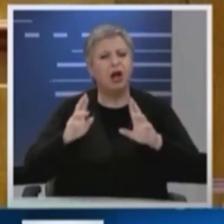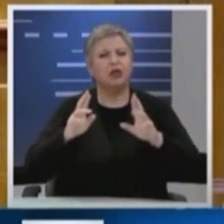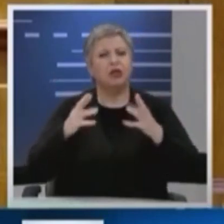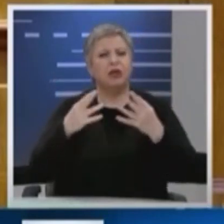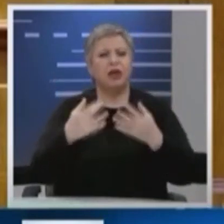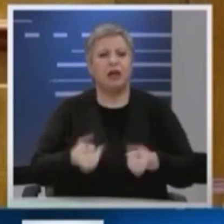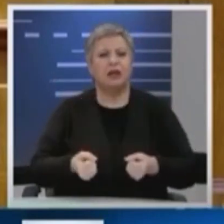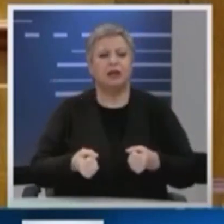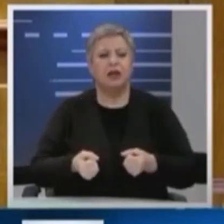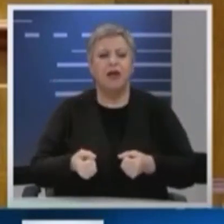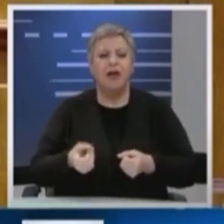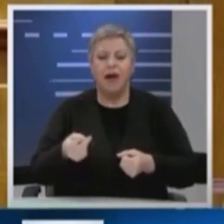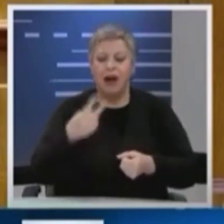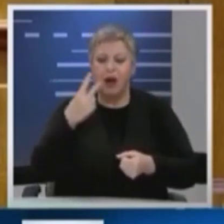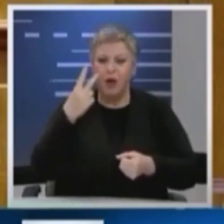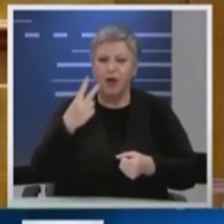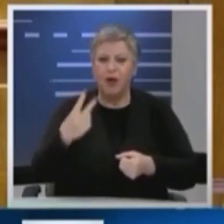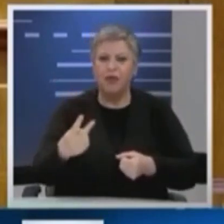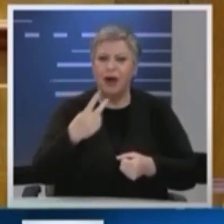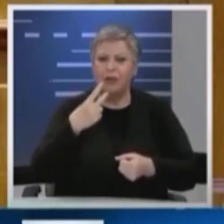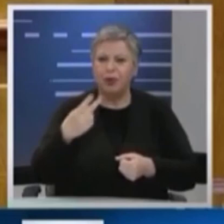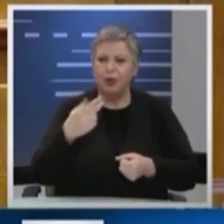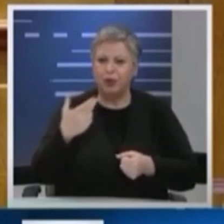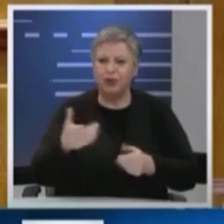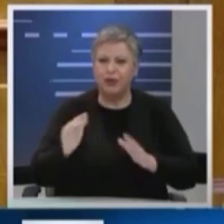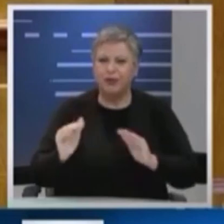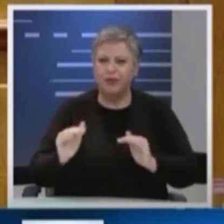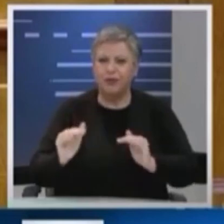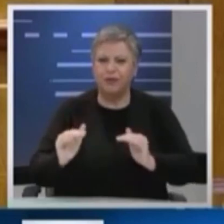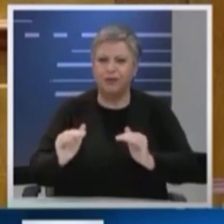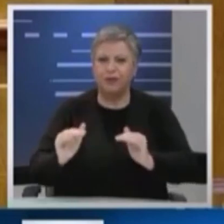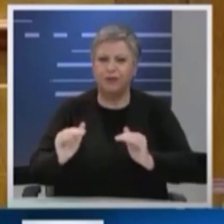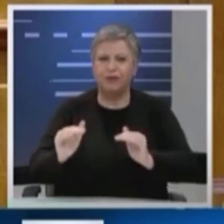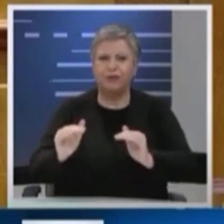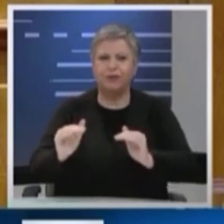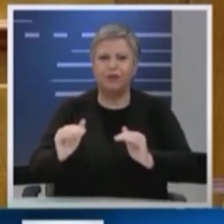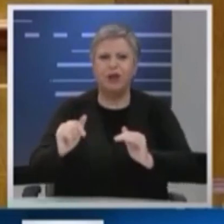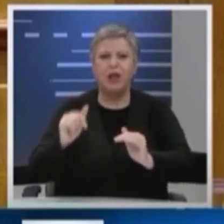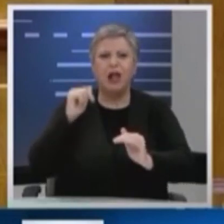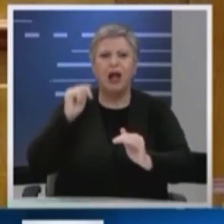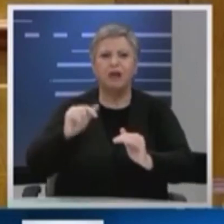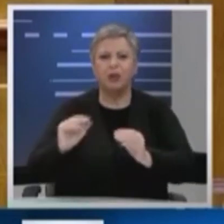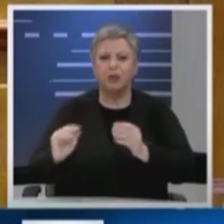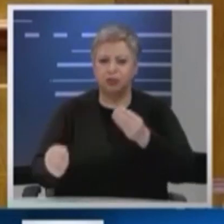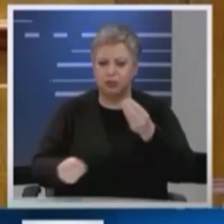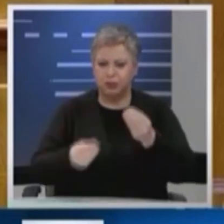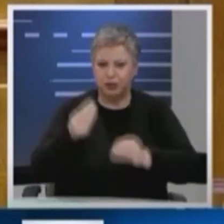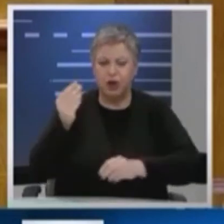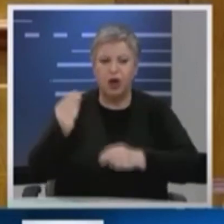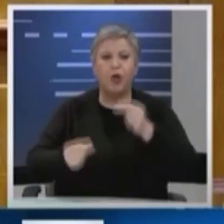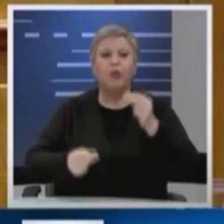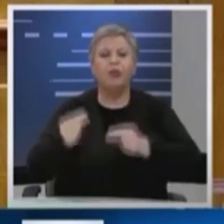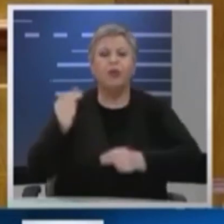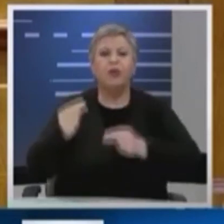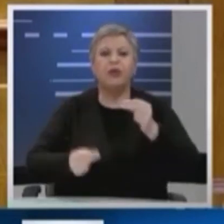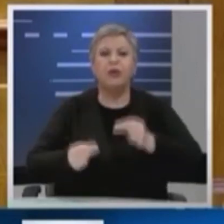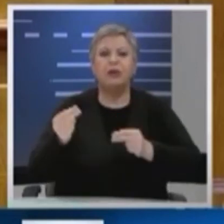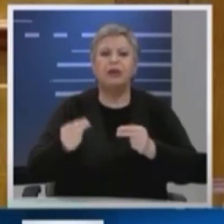για ένα πολιτικό σύστημα που αρνείται να γιατρέψει τις παθογένειες που το ίδιο δημιούργησε. Ας κλείσω όμως με μια αισιόδοξη